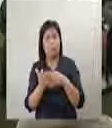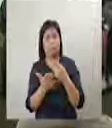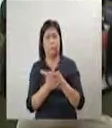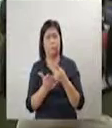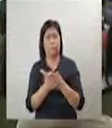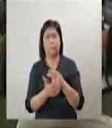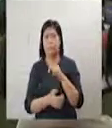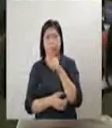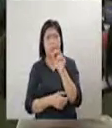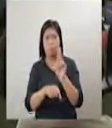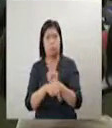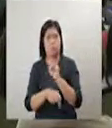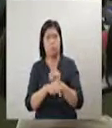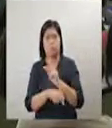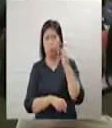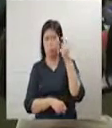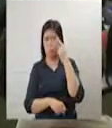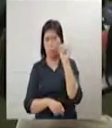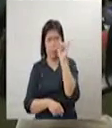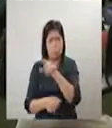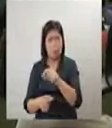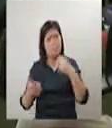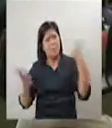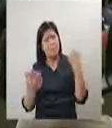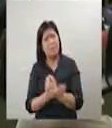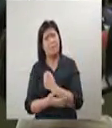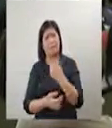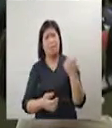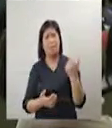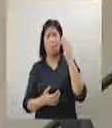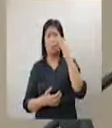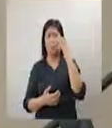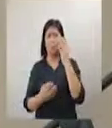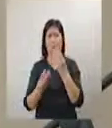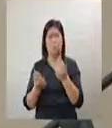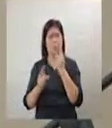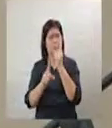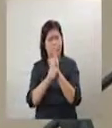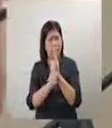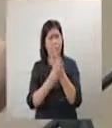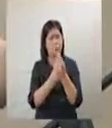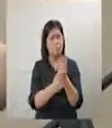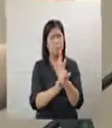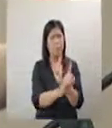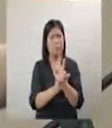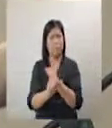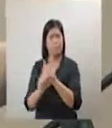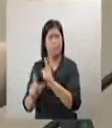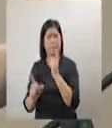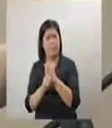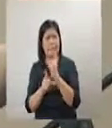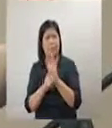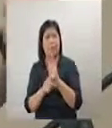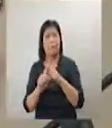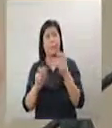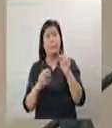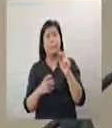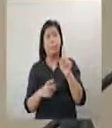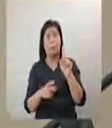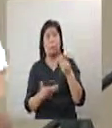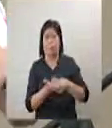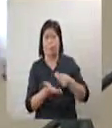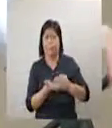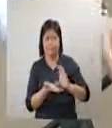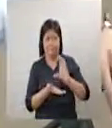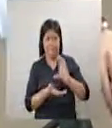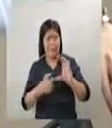po, lahat alam na ang solusyon, tama ang solusyon ng lahat. Ang kailangan po, pondo. May pondo, may 700 billion na hindi nagastos. Meron